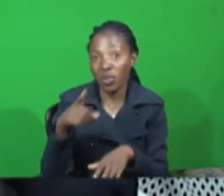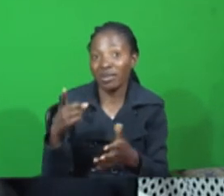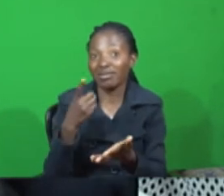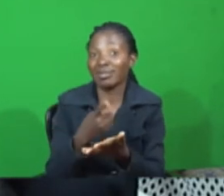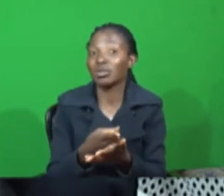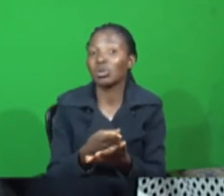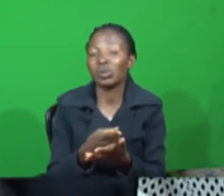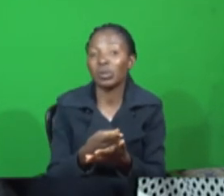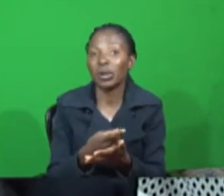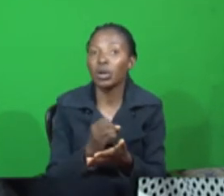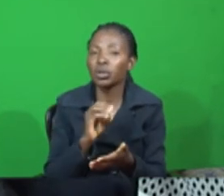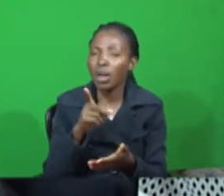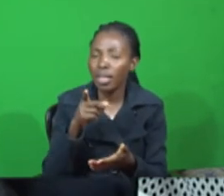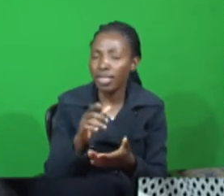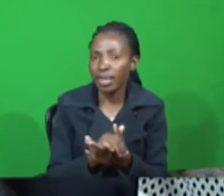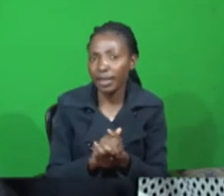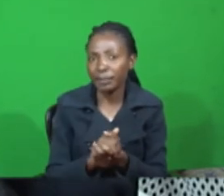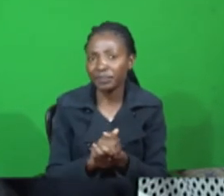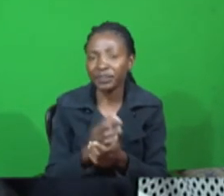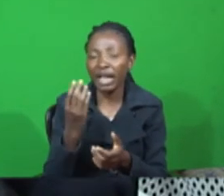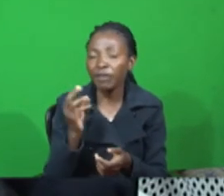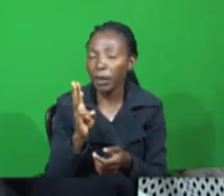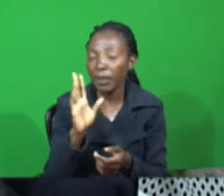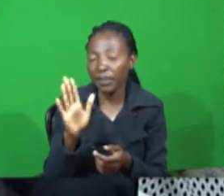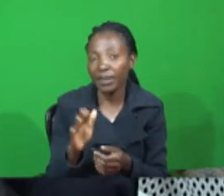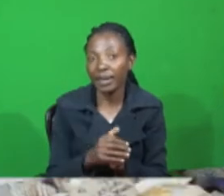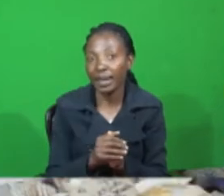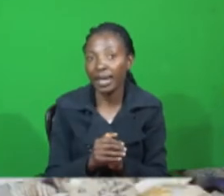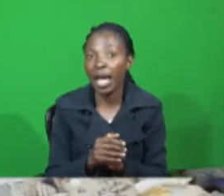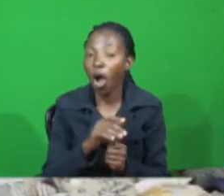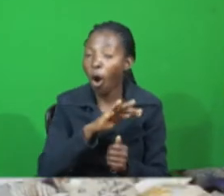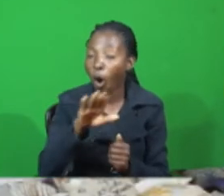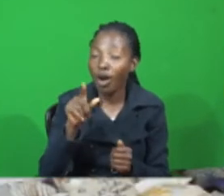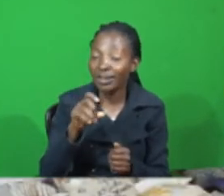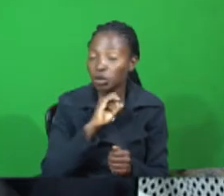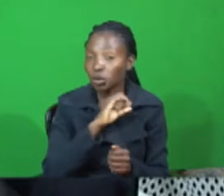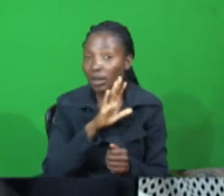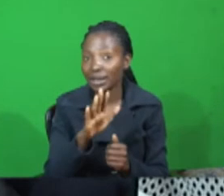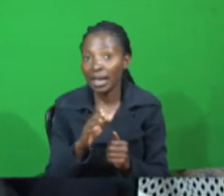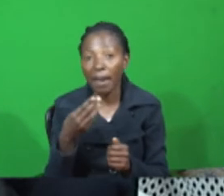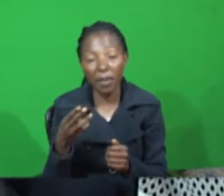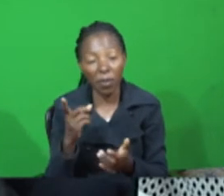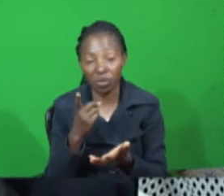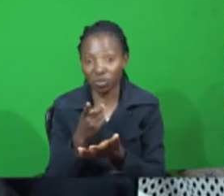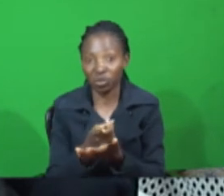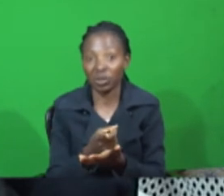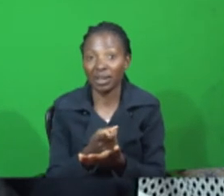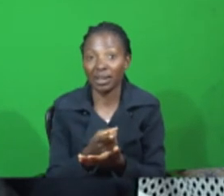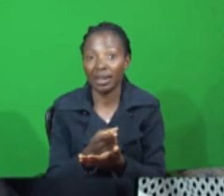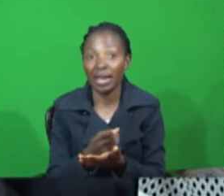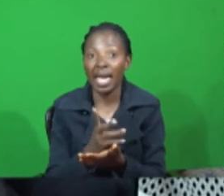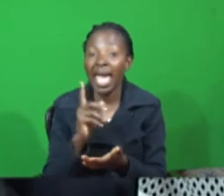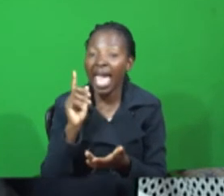Saka ipapapo mfundisi. Ndopa nenge pane dambudziko kwatiri. Tunyaya twese tichitoro vanhu vari kutuita. Ende